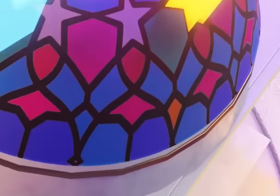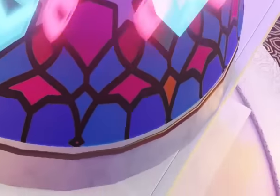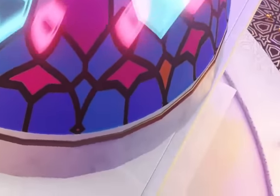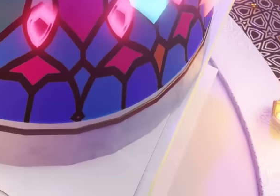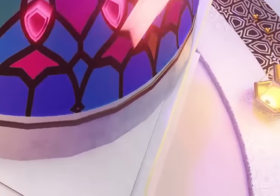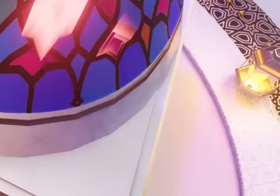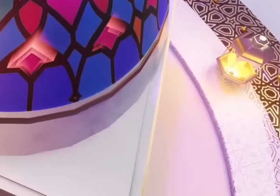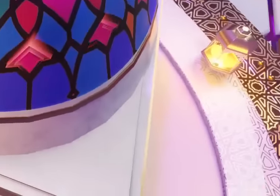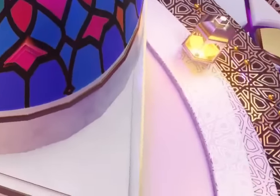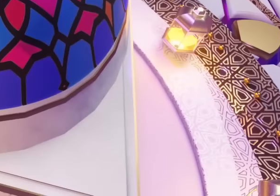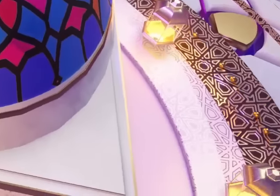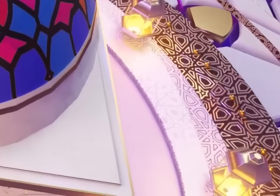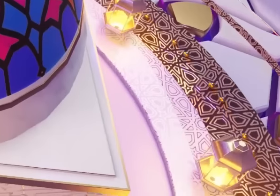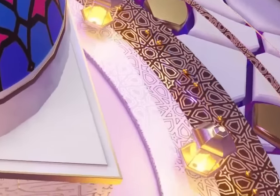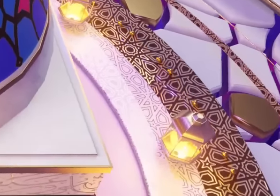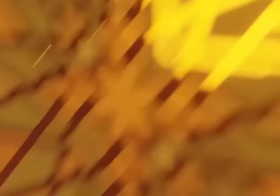حجتين يا